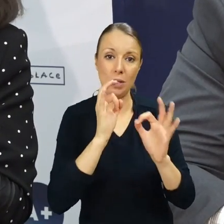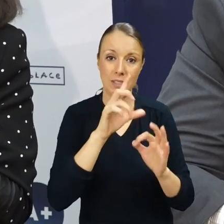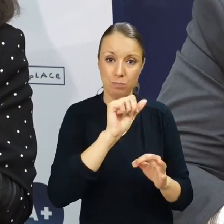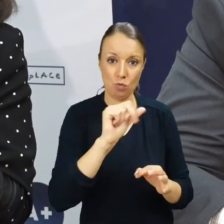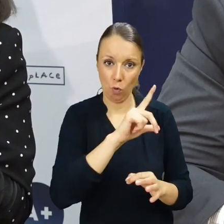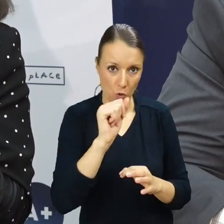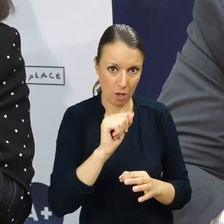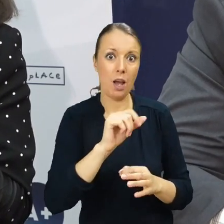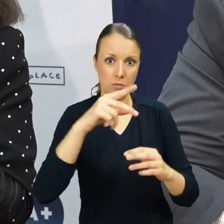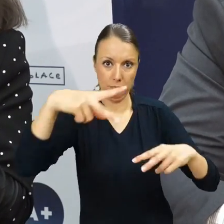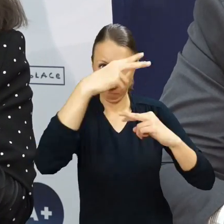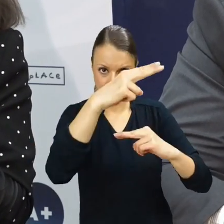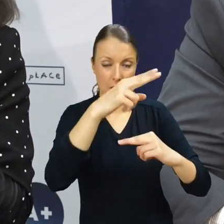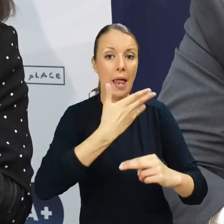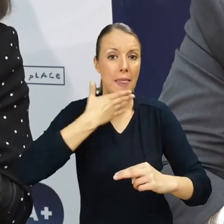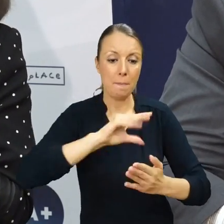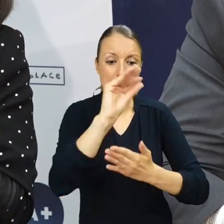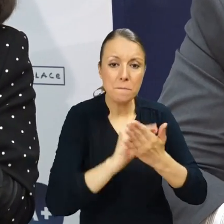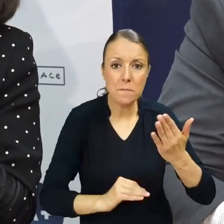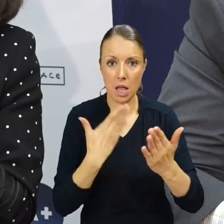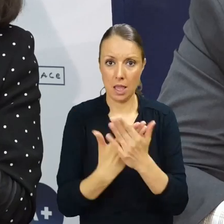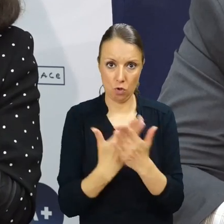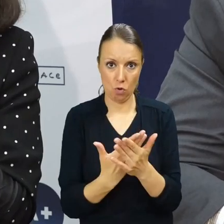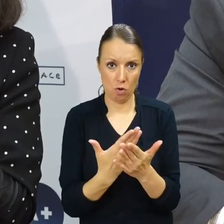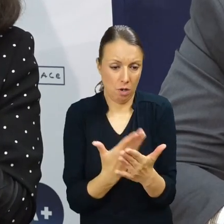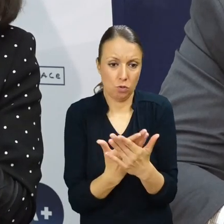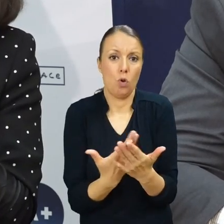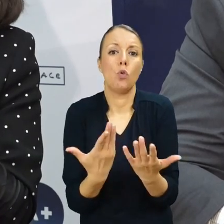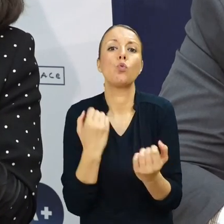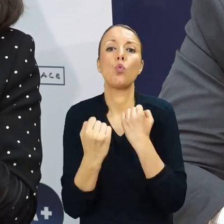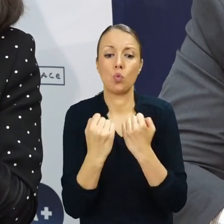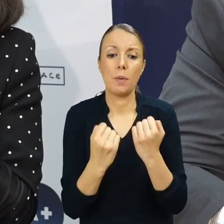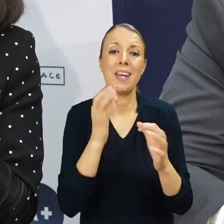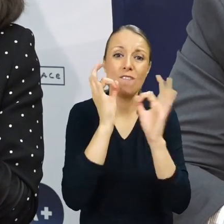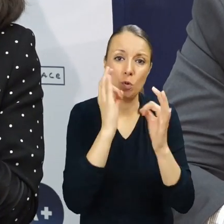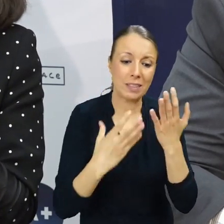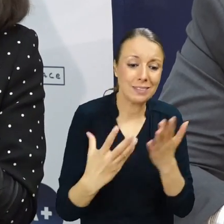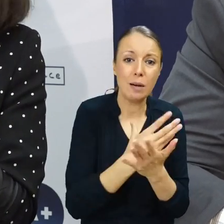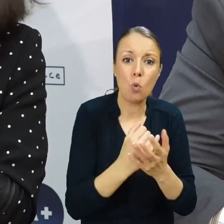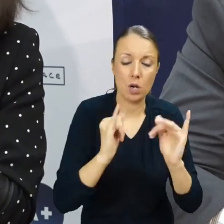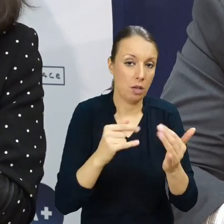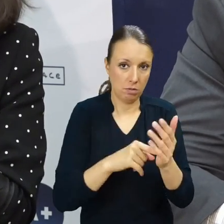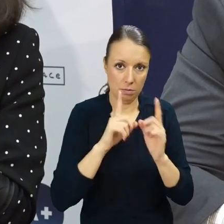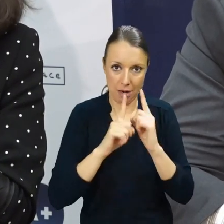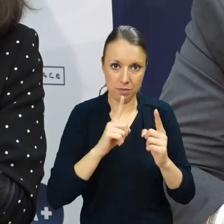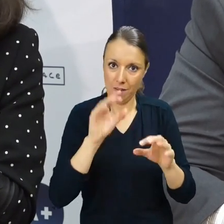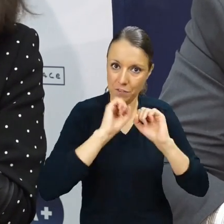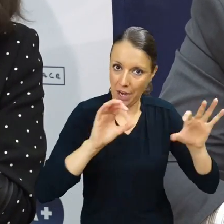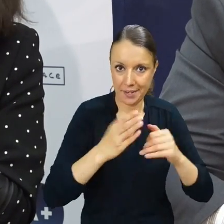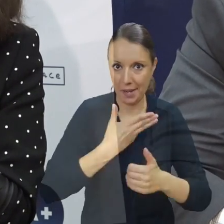dlaczego faktycznie to jest dla nas trudne, żeby to zebrać. Więc myślę, że tu nie ma zastąpienia. Natomiast jeżeli chodzi o